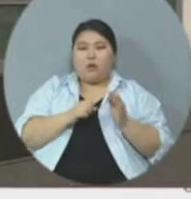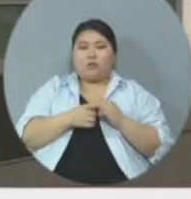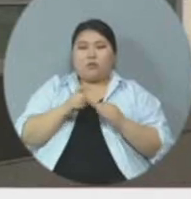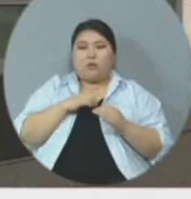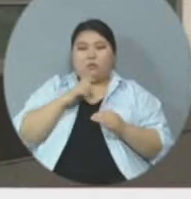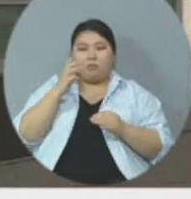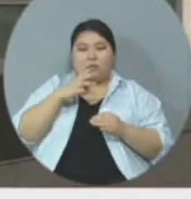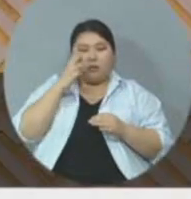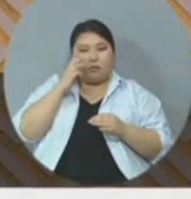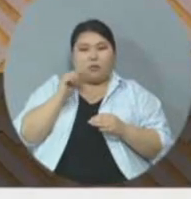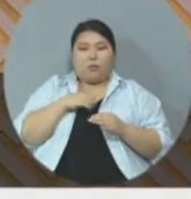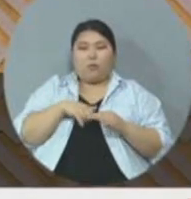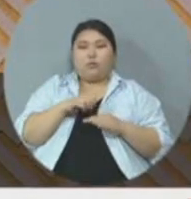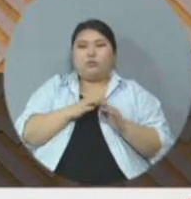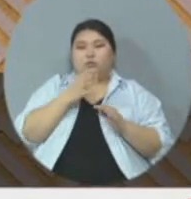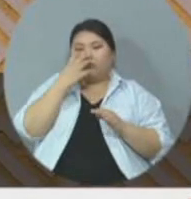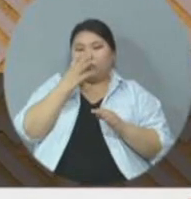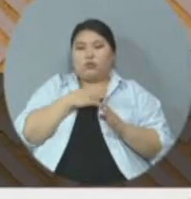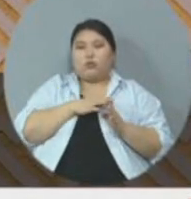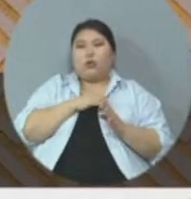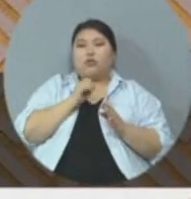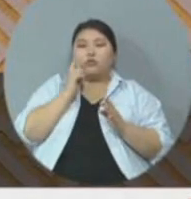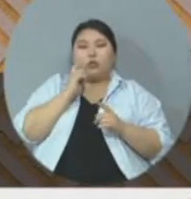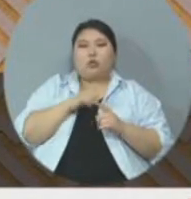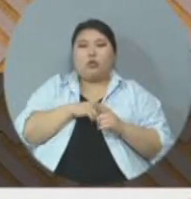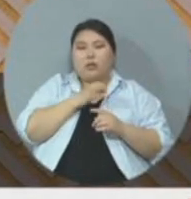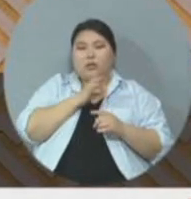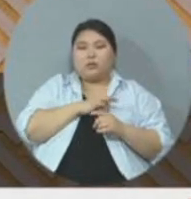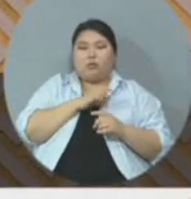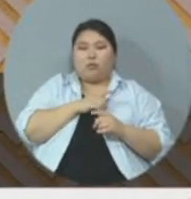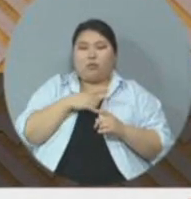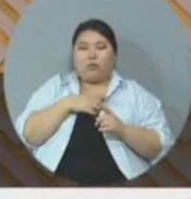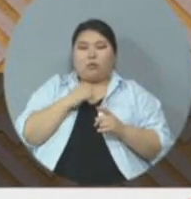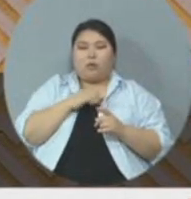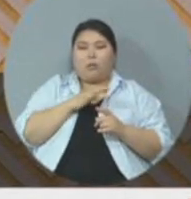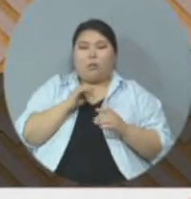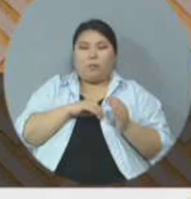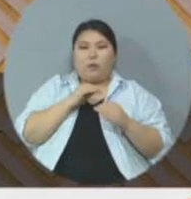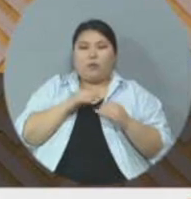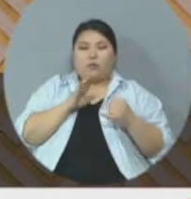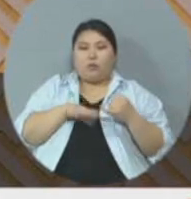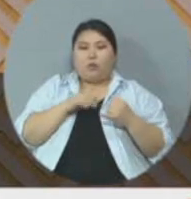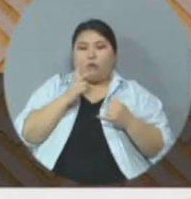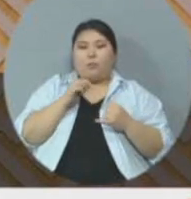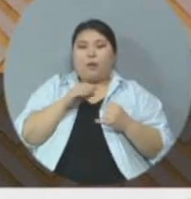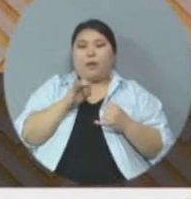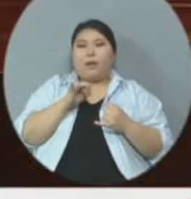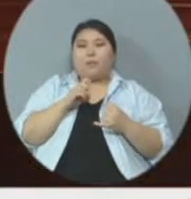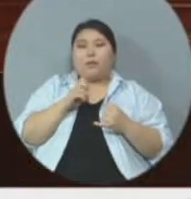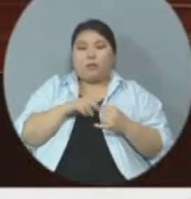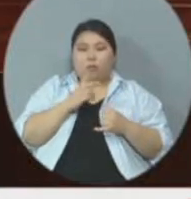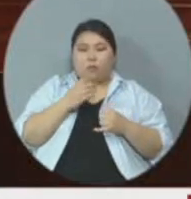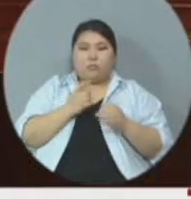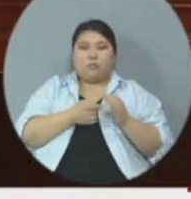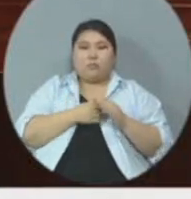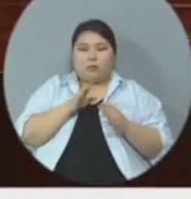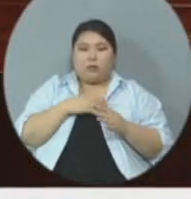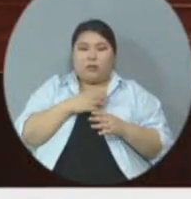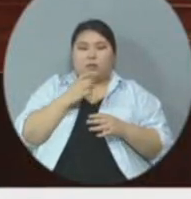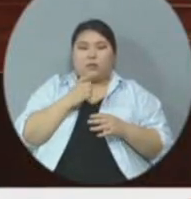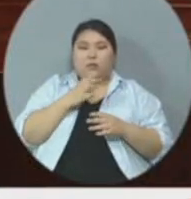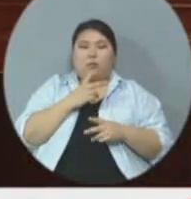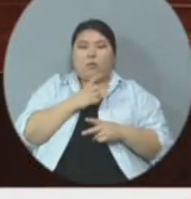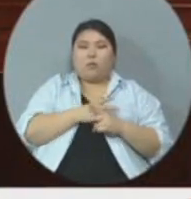төрийн зорилгоор ашиглах өөрсөддөө давуу байдал бий болгодог байдал сүүлийн хоёрч парламентын үед илрээд байгаа юм а. Тиймээс цэц хуулийн дагуу